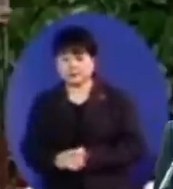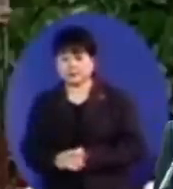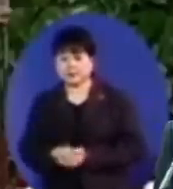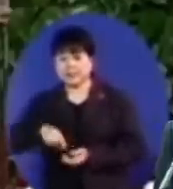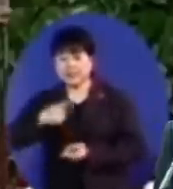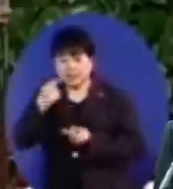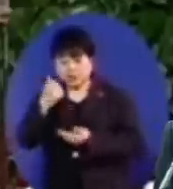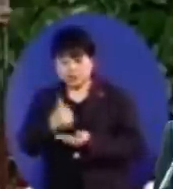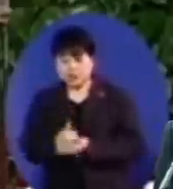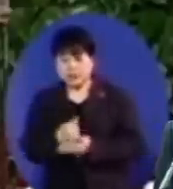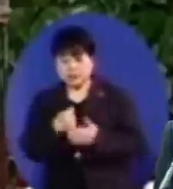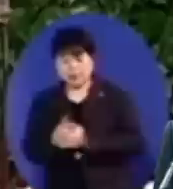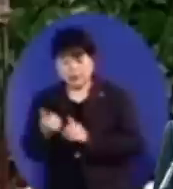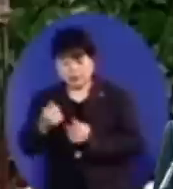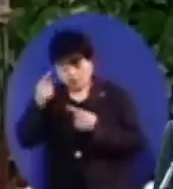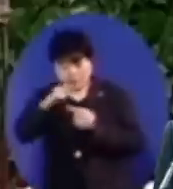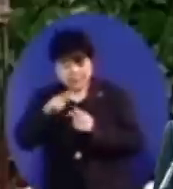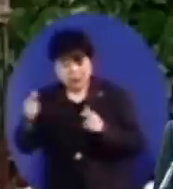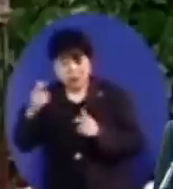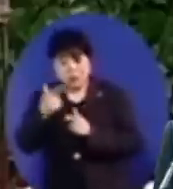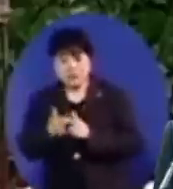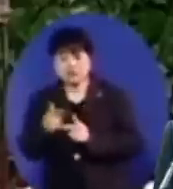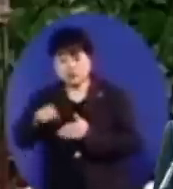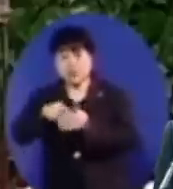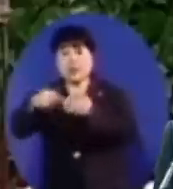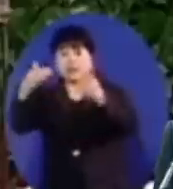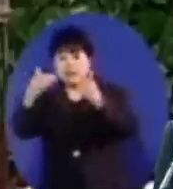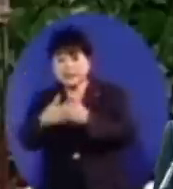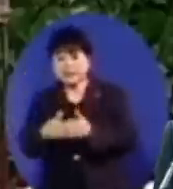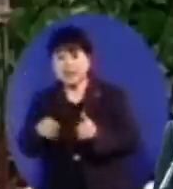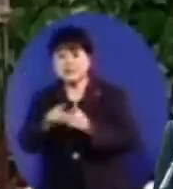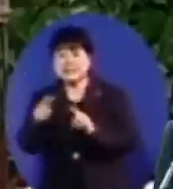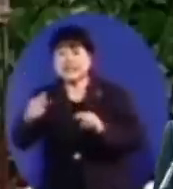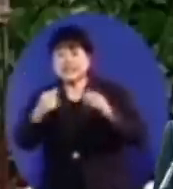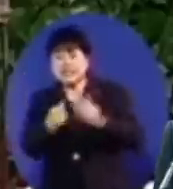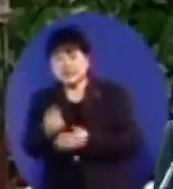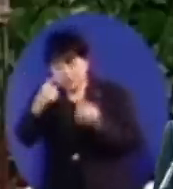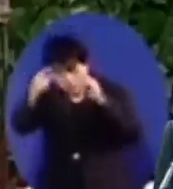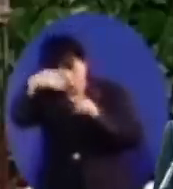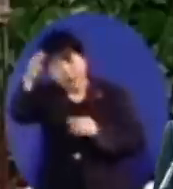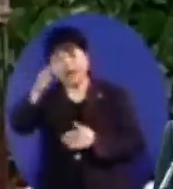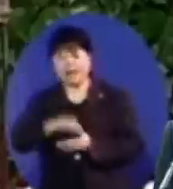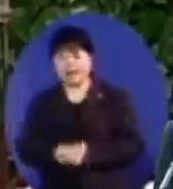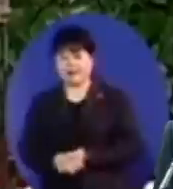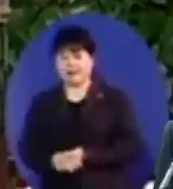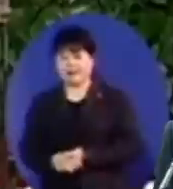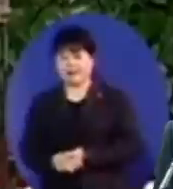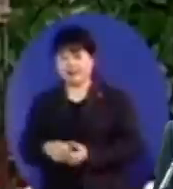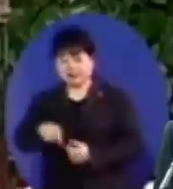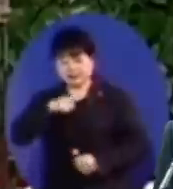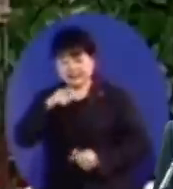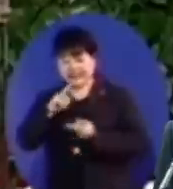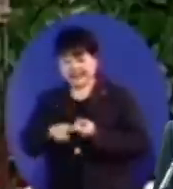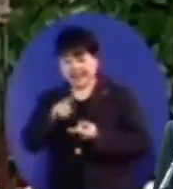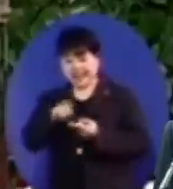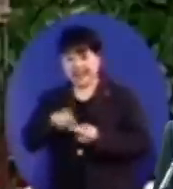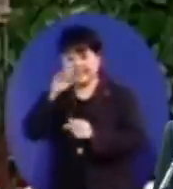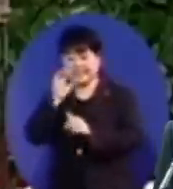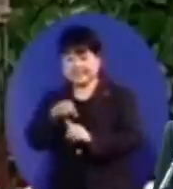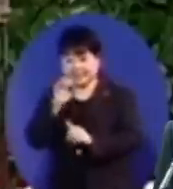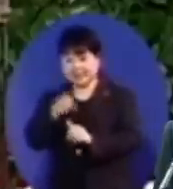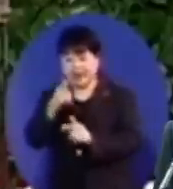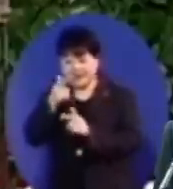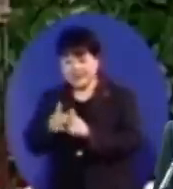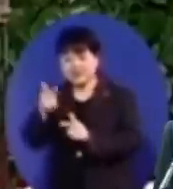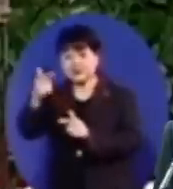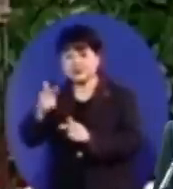자기 죄로 지옥 가도록 되어 있지 않습니다. 예수님이 다 갚았는데요. 안 믿으니까 그렇죠. 그 다음 의에 대하여 성령이 책망할 것은